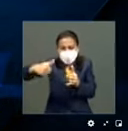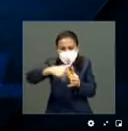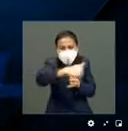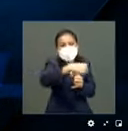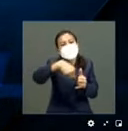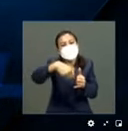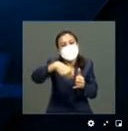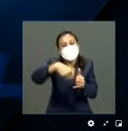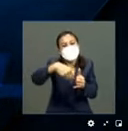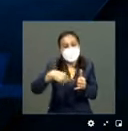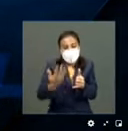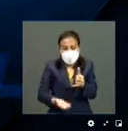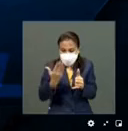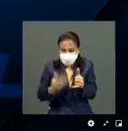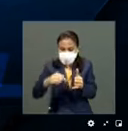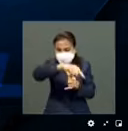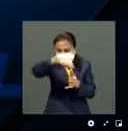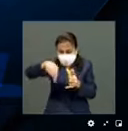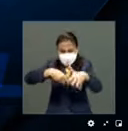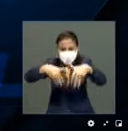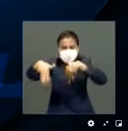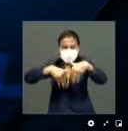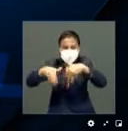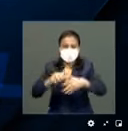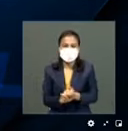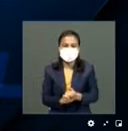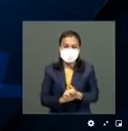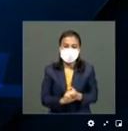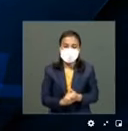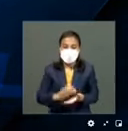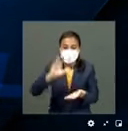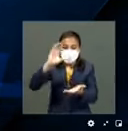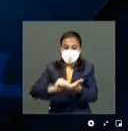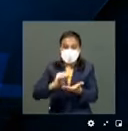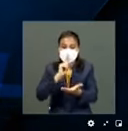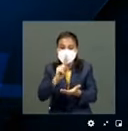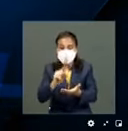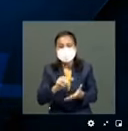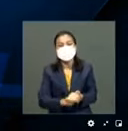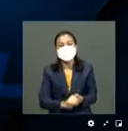สถานที่ที่มีรายงานเป็นปัจจัยเสี่ยงนะคะมีตั้งแต่ทันทสถาน